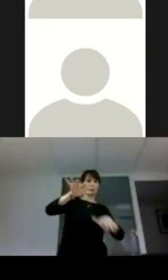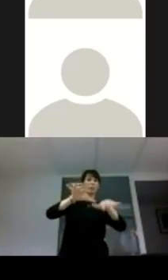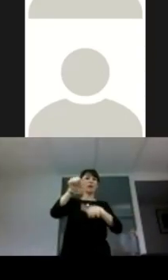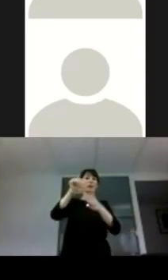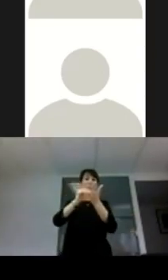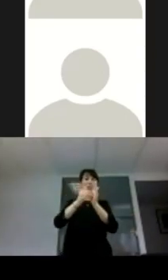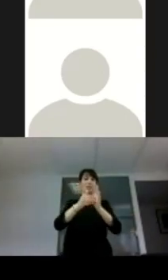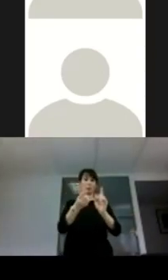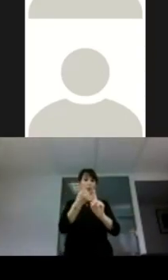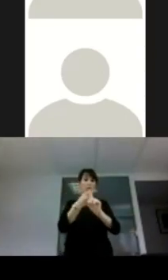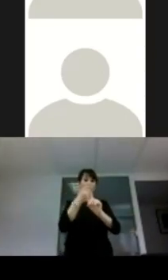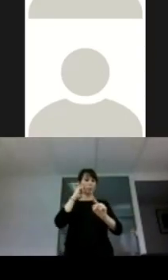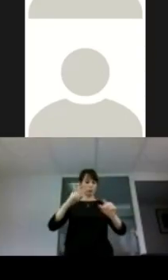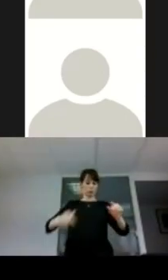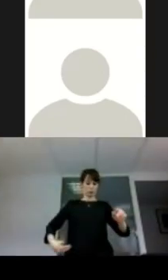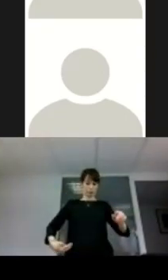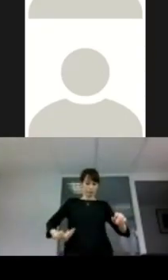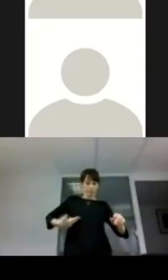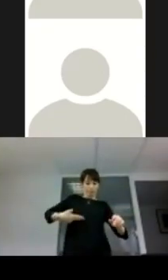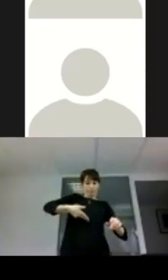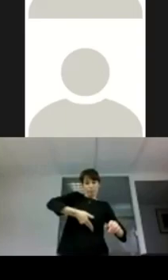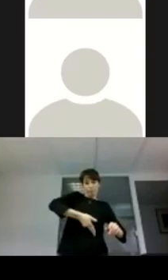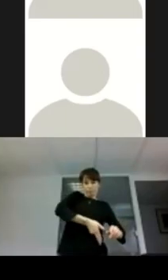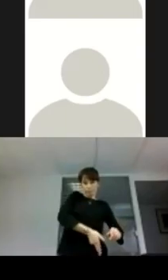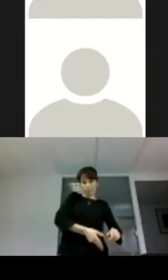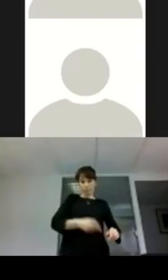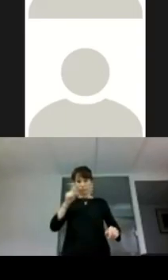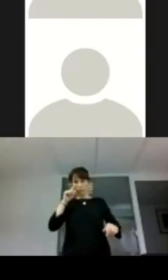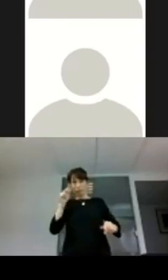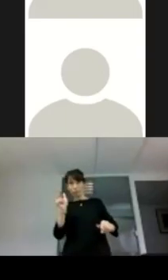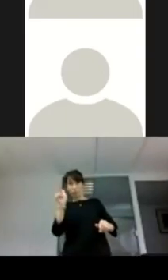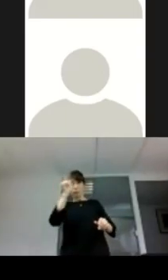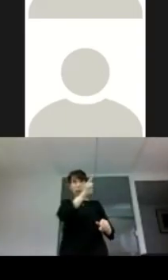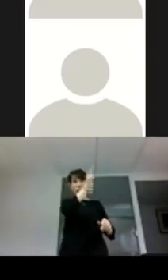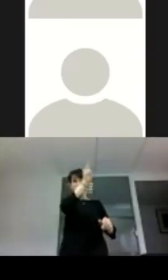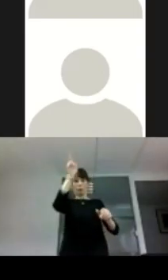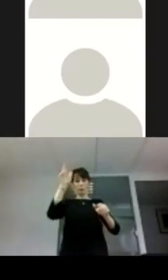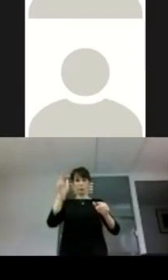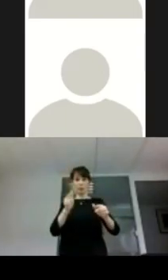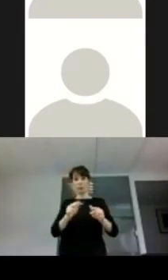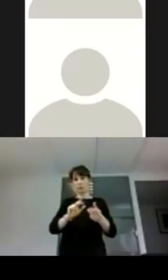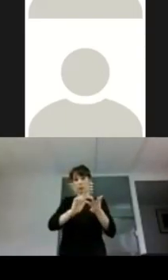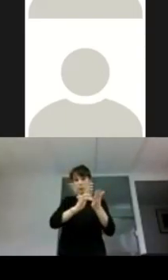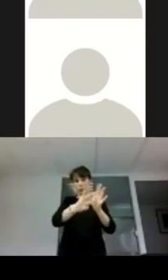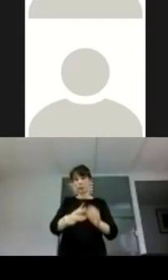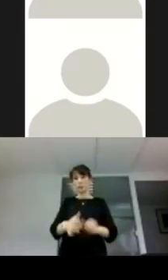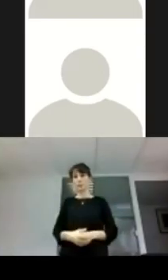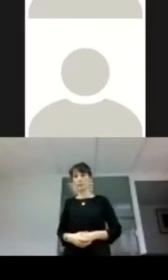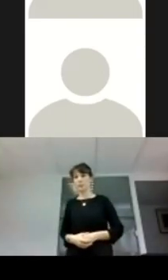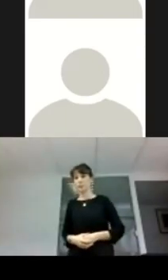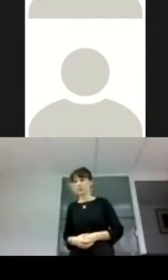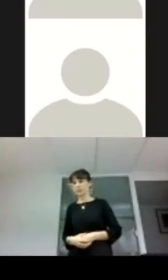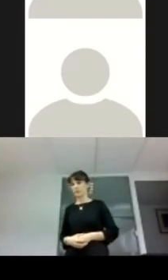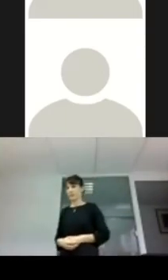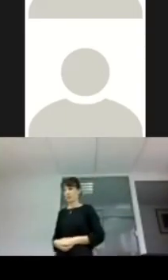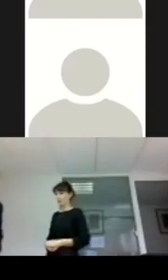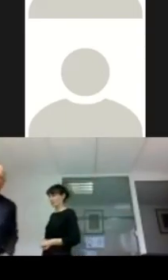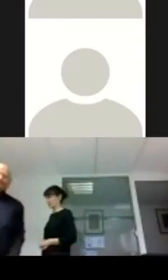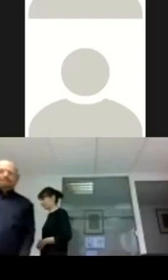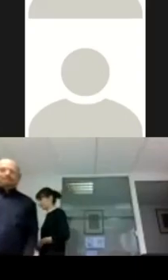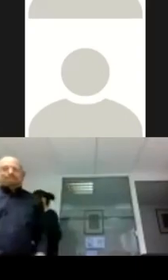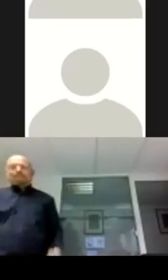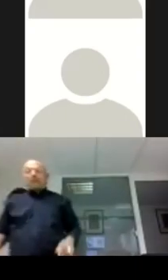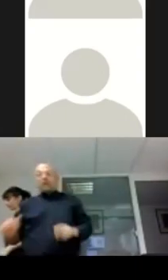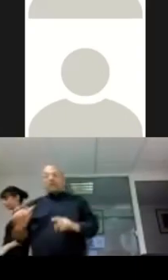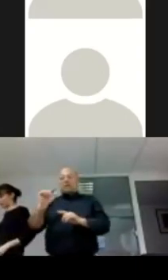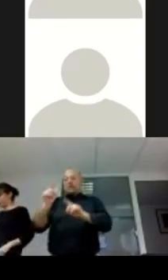qui fait un peu plus d'1 mètre, eh bien, il faut bien ça pour pouvoir explorer l'ensemble du côlon, qui est une partie assez longue de tube